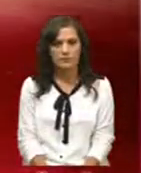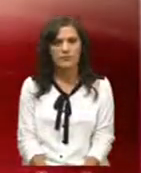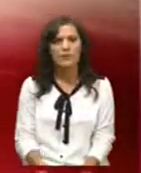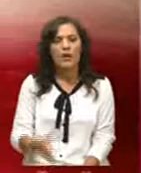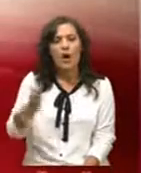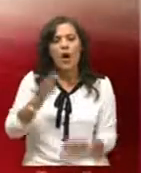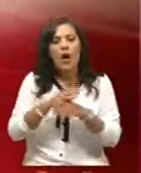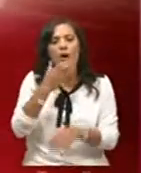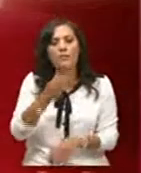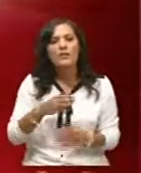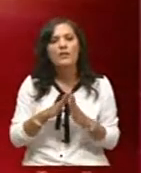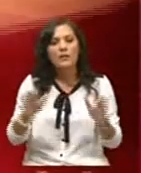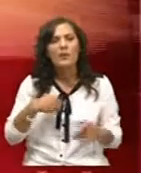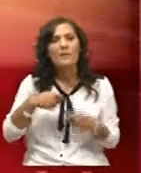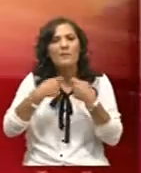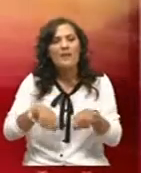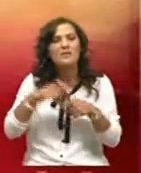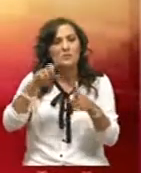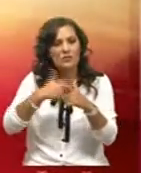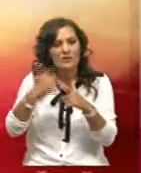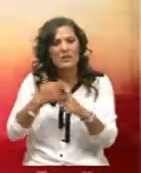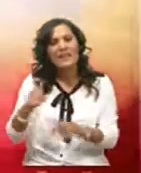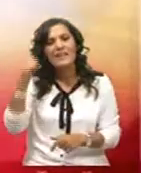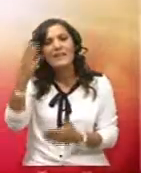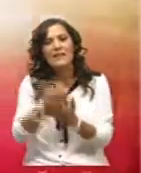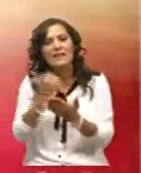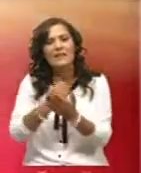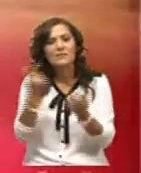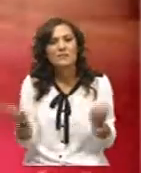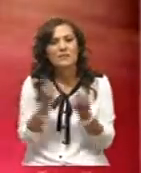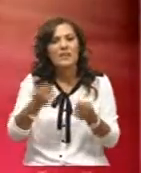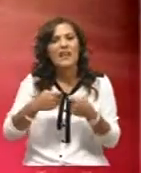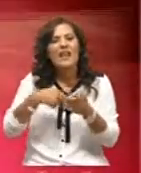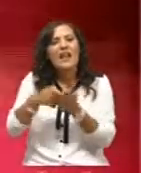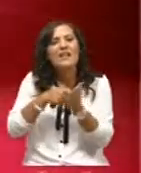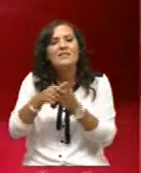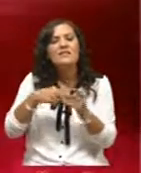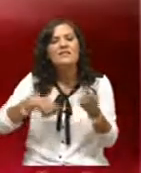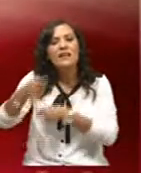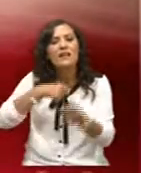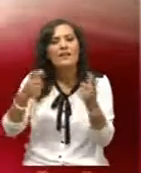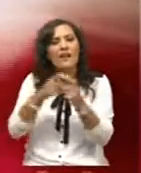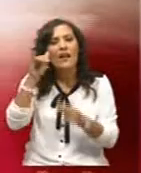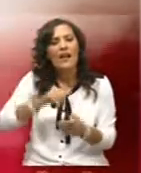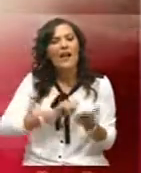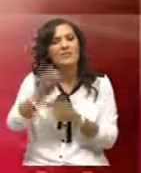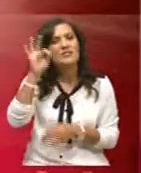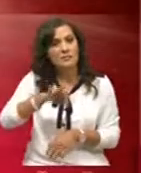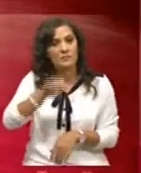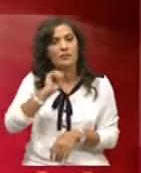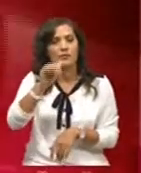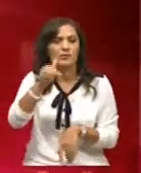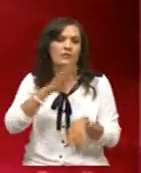ömrünü tamamlamış lastik Projesi ve diğer geri kazanım çalışmalarıyla lastik Sanayicileri Derneği hakkında herşey şimdi